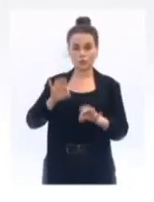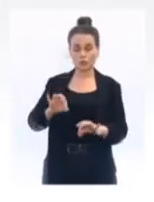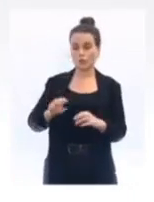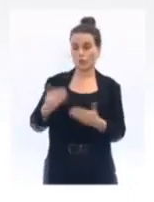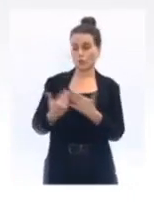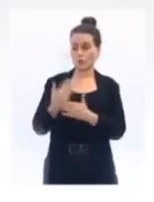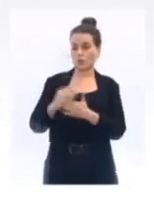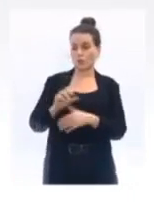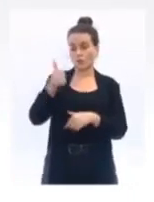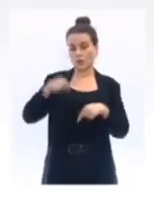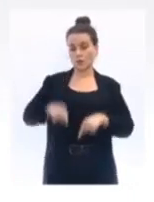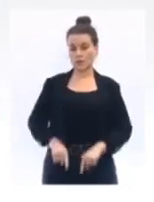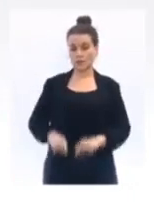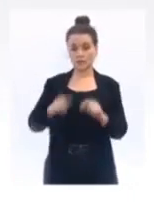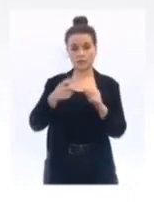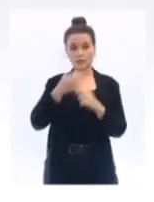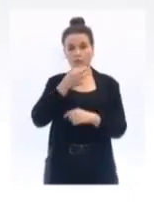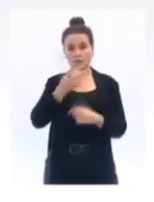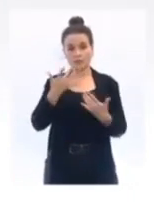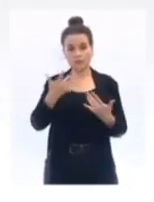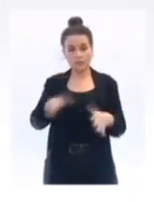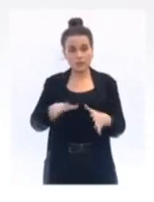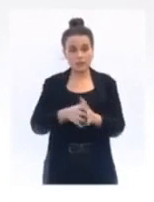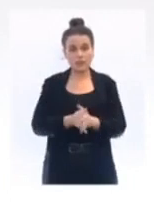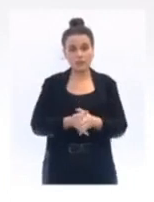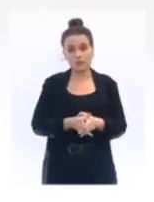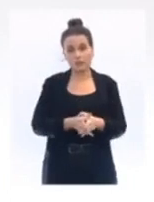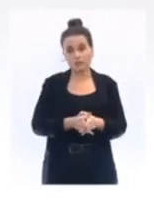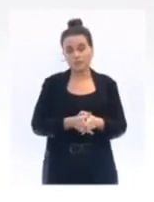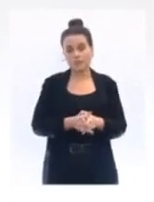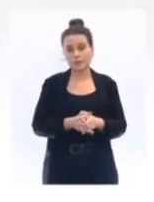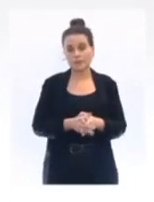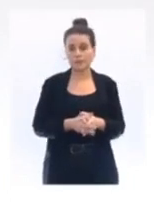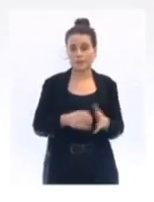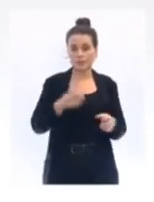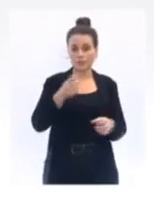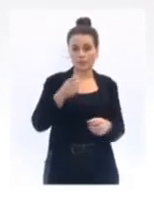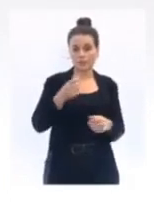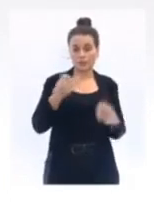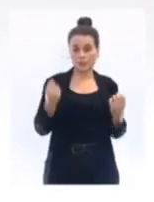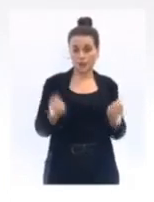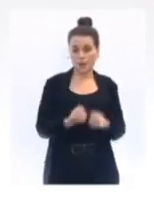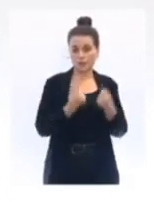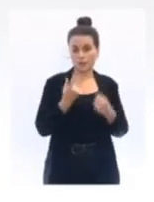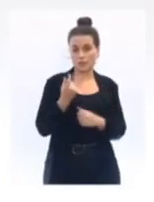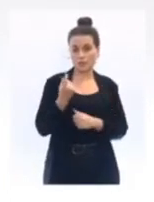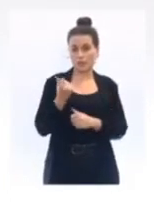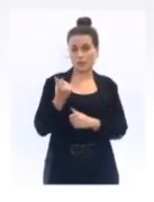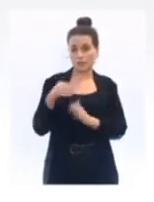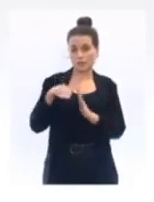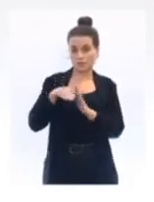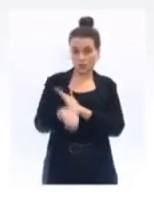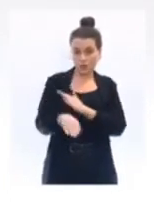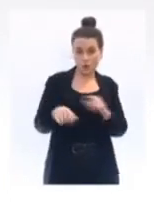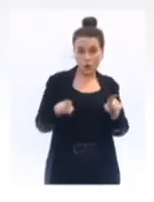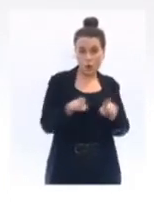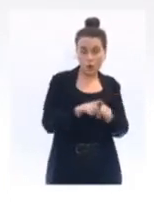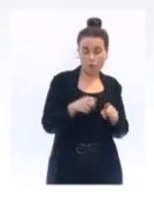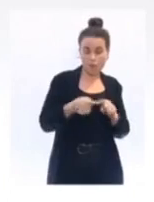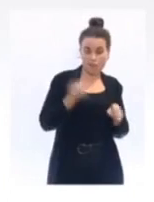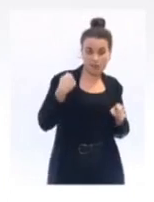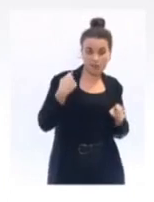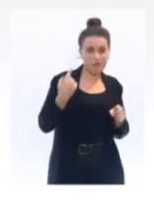sont pas contraintes de fermer doivent continuer à travailler. Contrairement au printemps dernier, nous sommes mieux armés face à